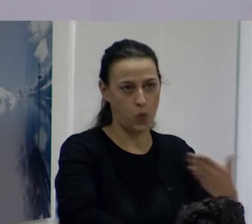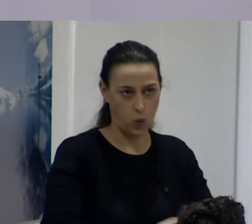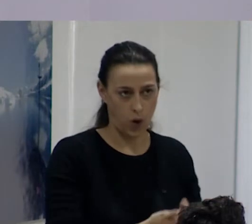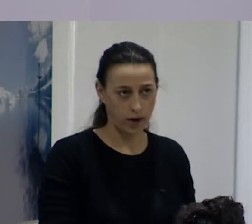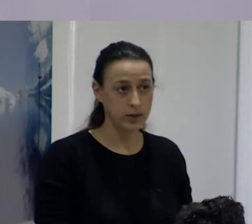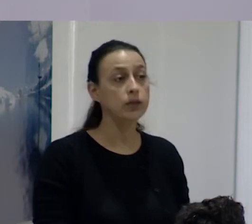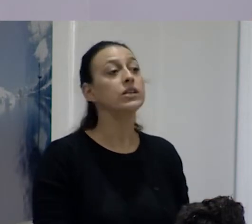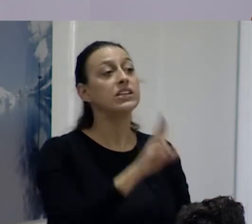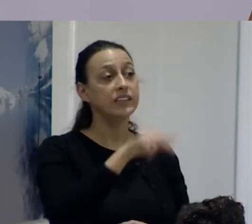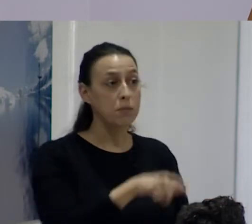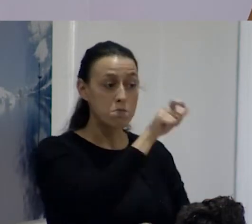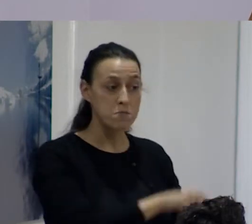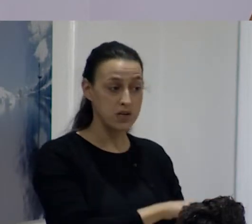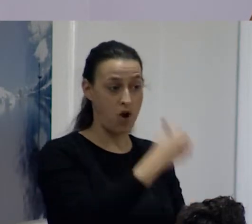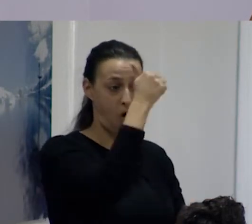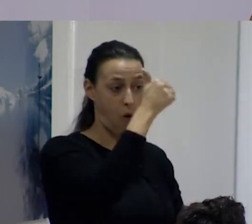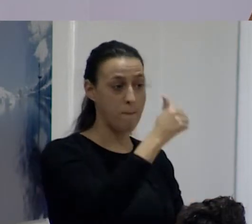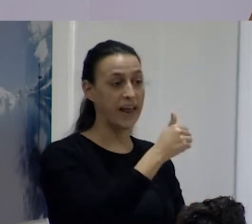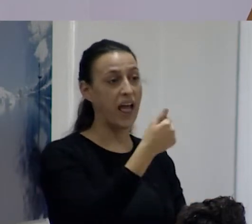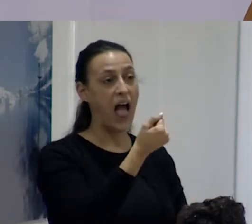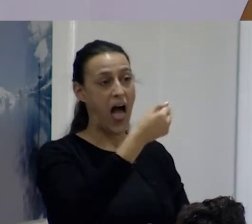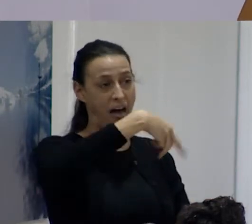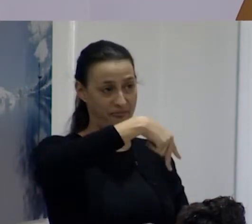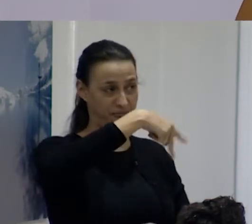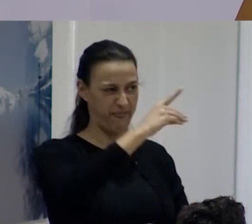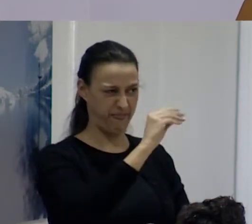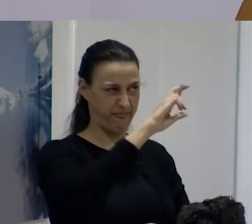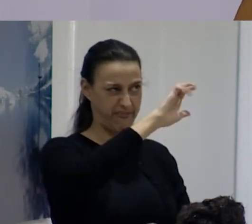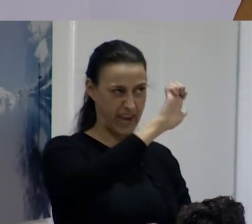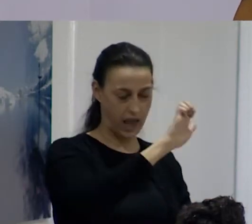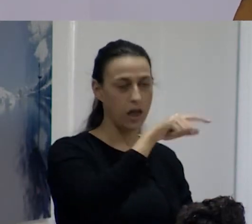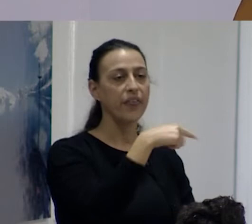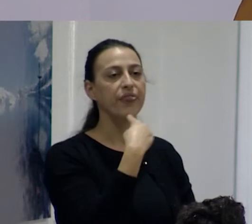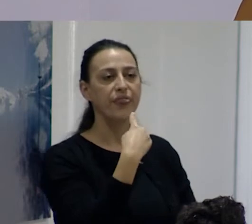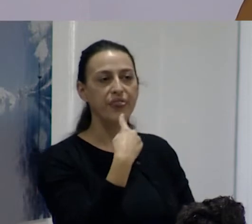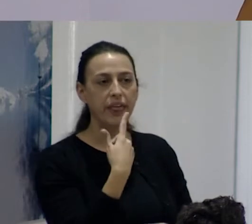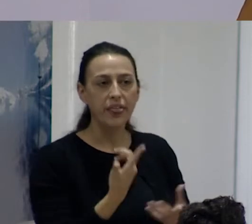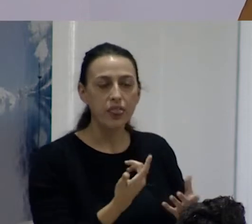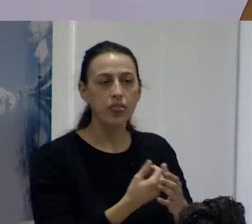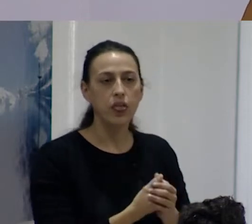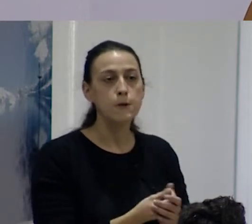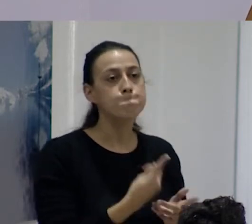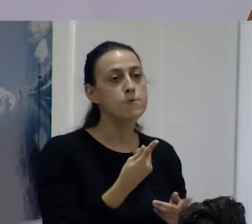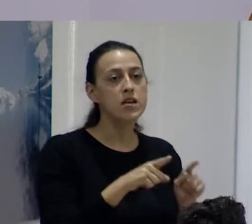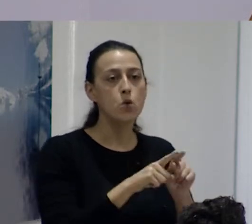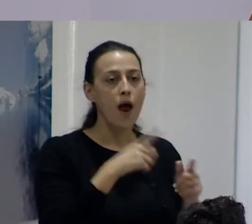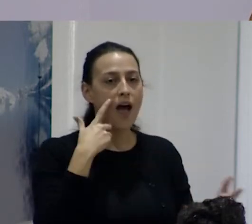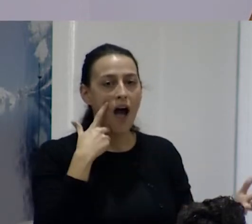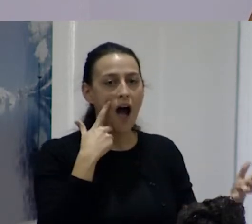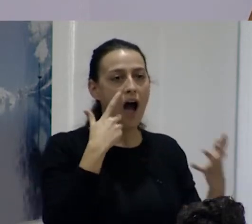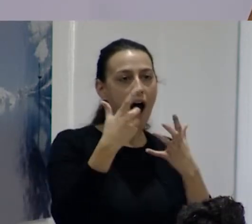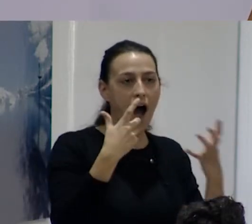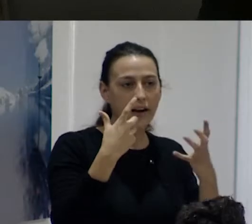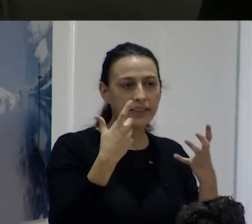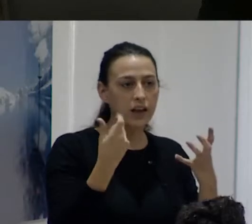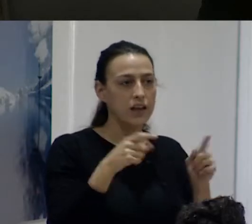d'André Breton, que sostenia que l'art és aquell que tremola de reflexos de futur, resulta molt prudent de